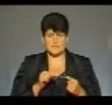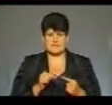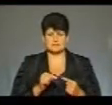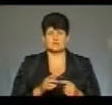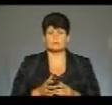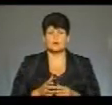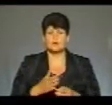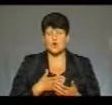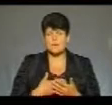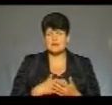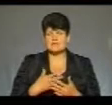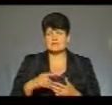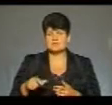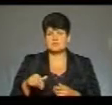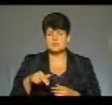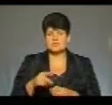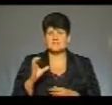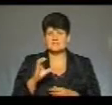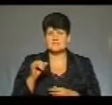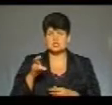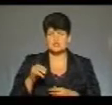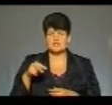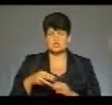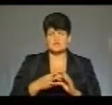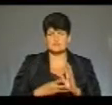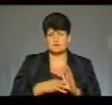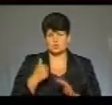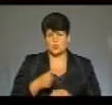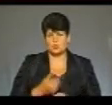котельні громадські активісти вийшли в січні 2018-го.